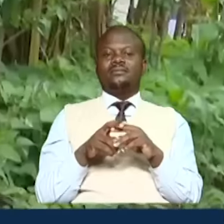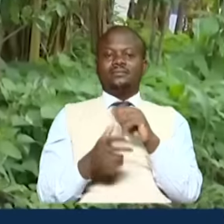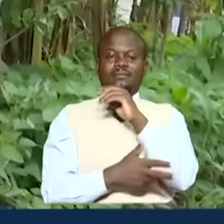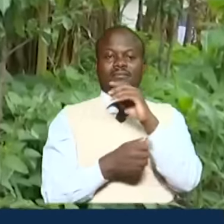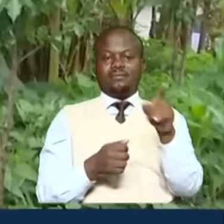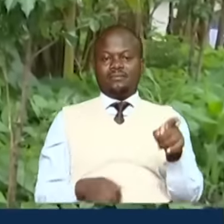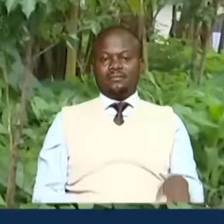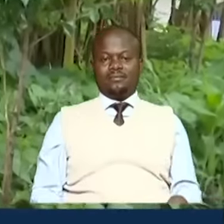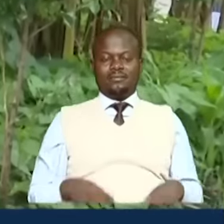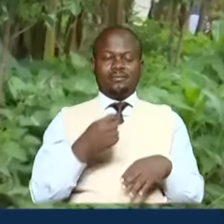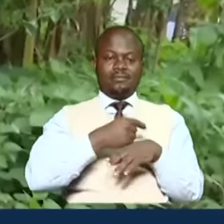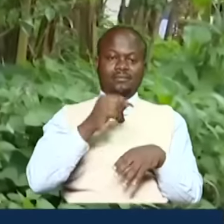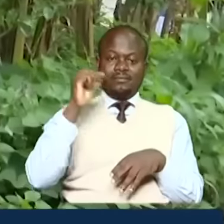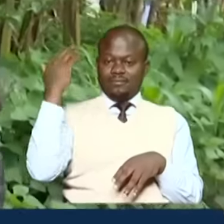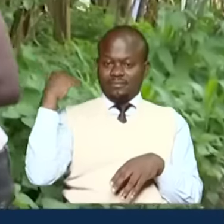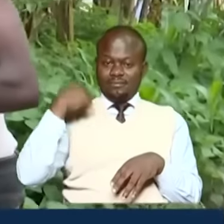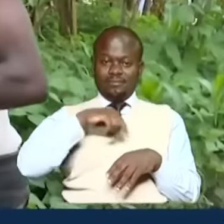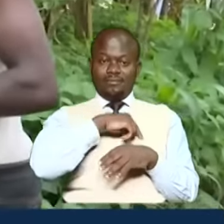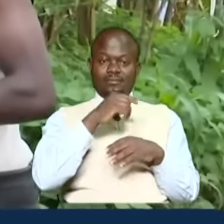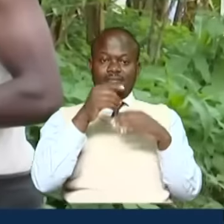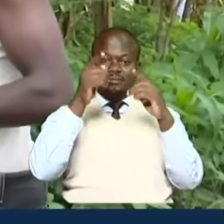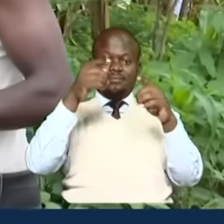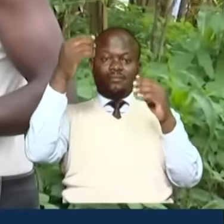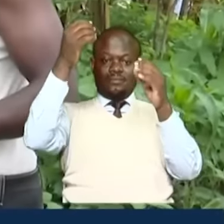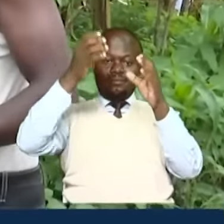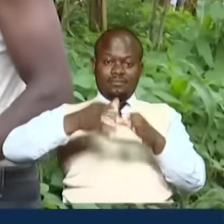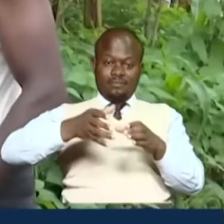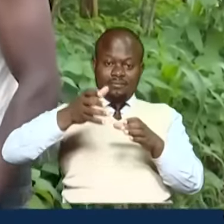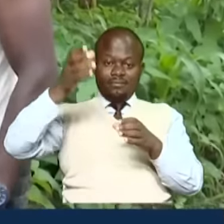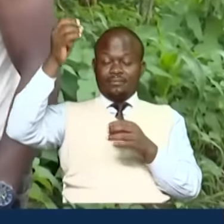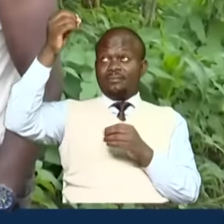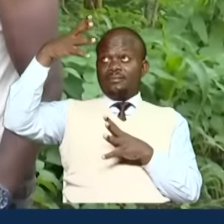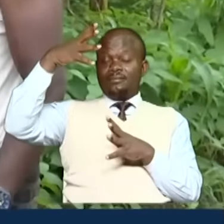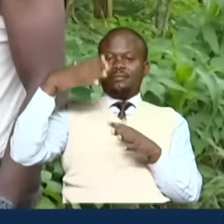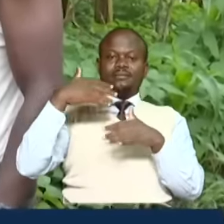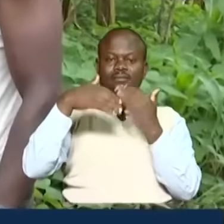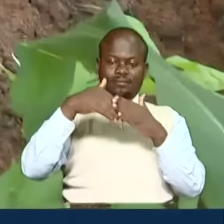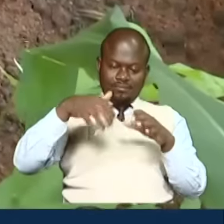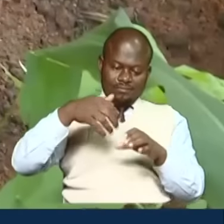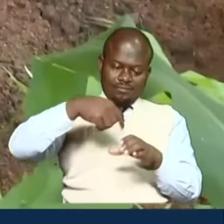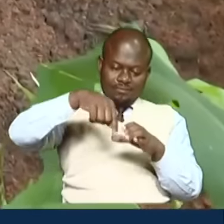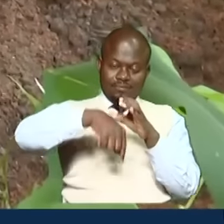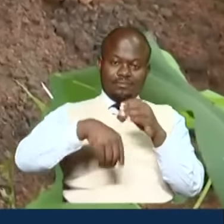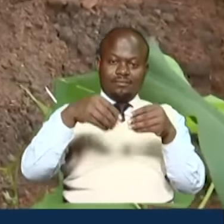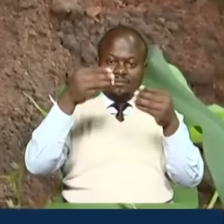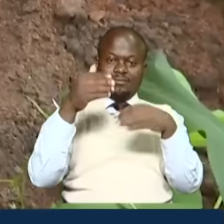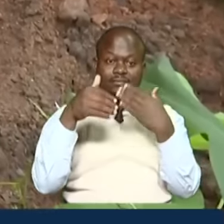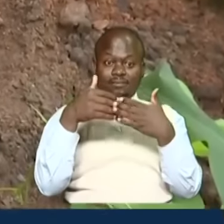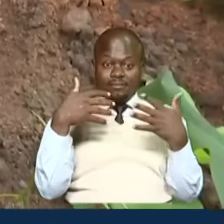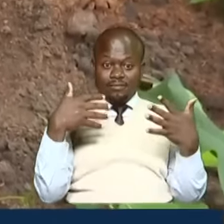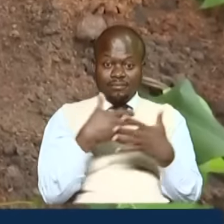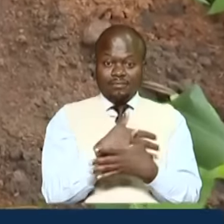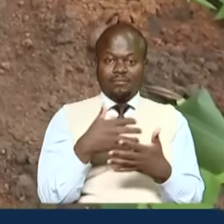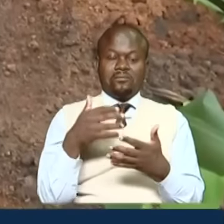hariya. Mu minsi mike ishize hari hagejejwe amapoto y'amashanyarazi ndetse yanacukurwa imyobo yo kuyashyiramo. Gusa ngo batunguwe no kuba aya